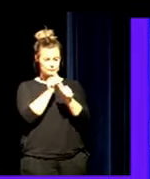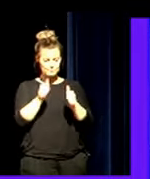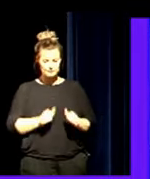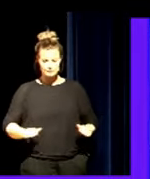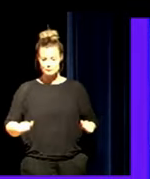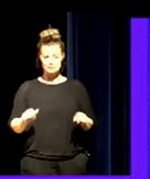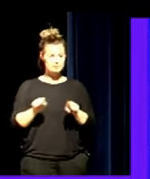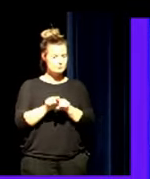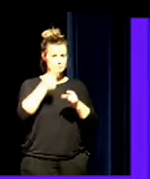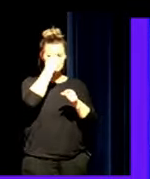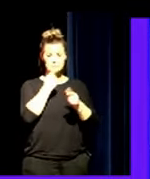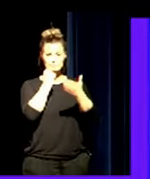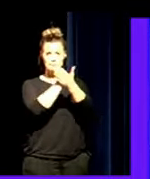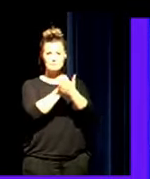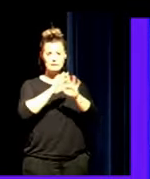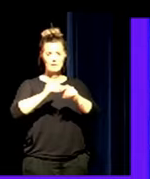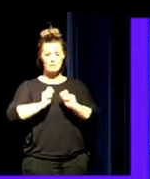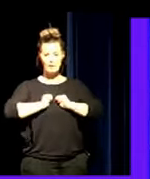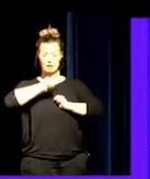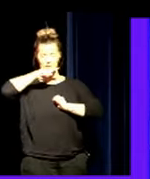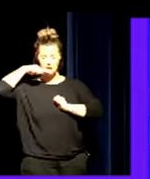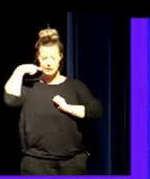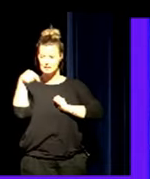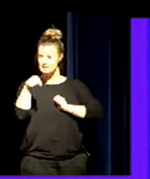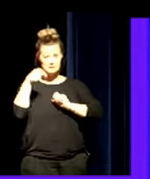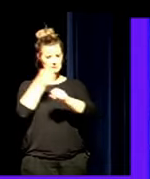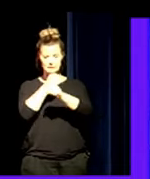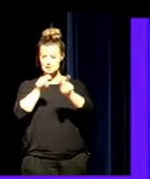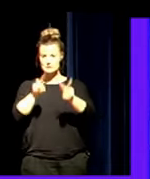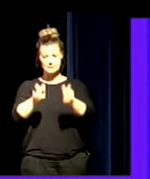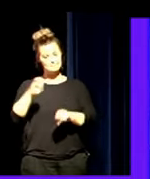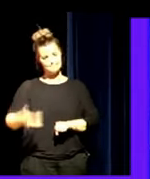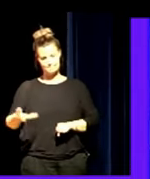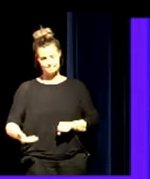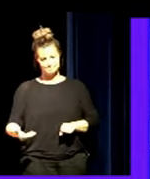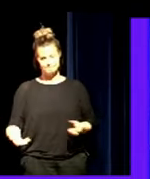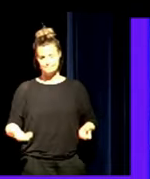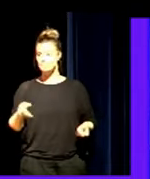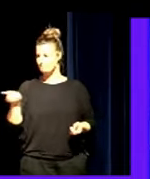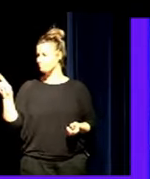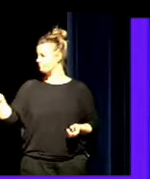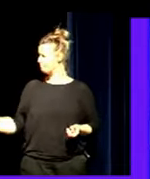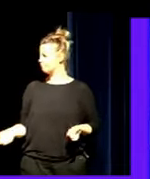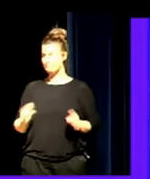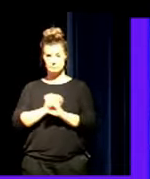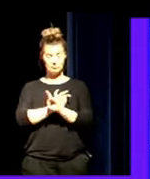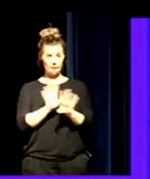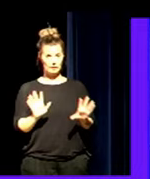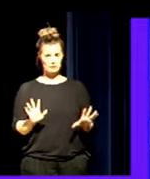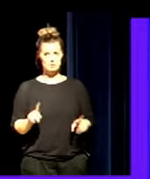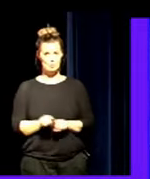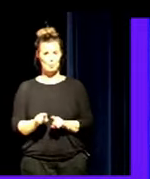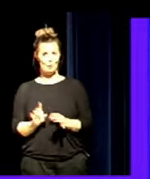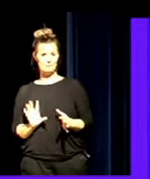eragina min handiak. Eta hori lantzea ezinbestekoa da. Hori baita ere, claro, nekonektatzen digu, ez da, zer den hori